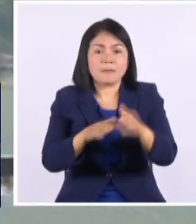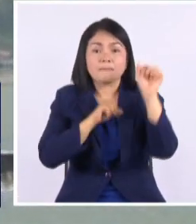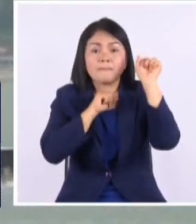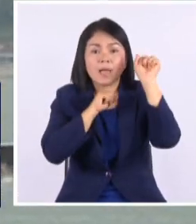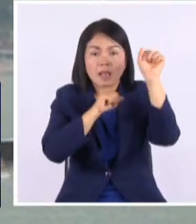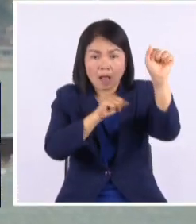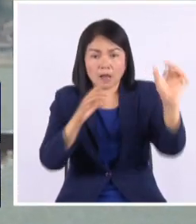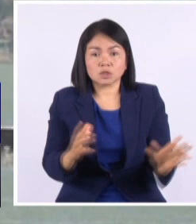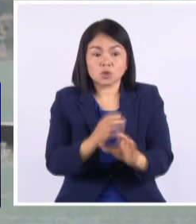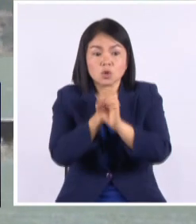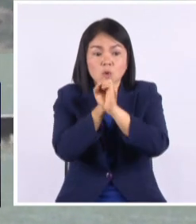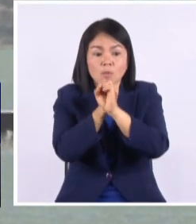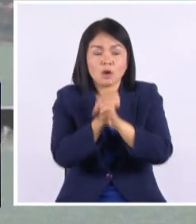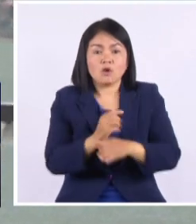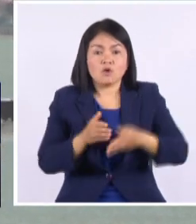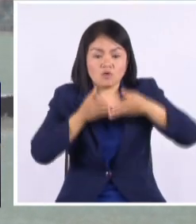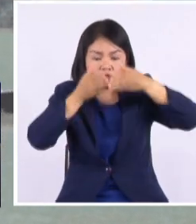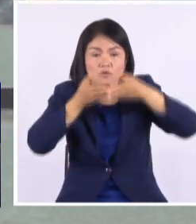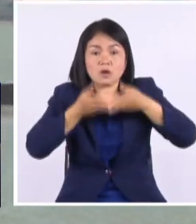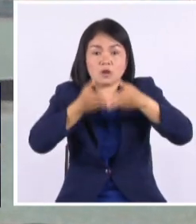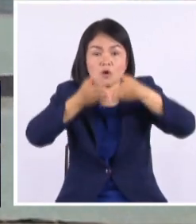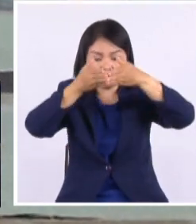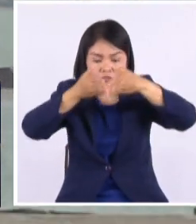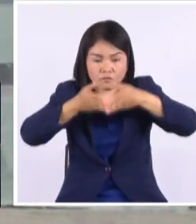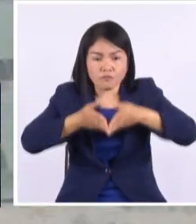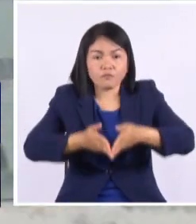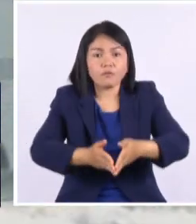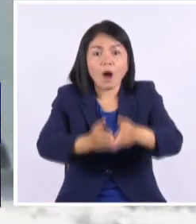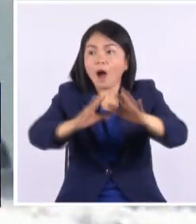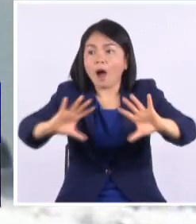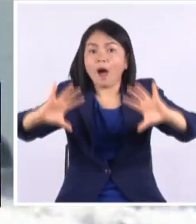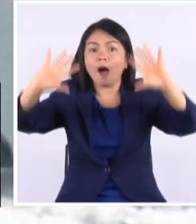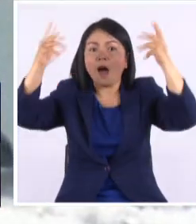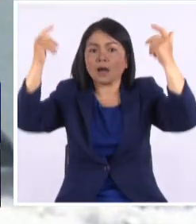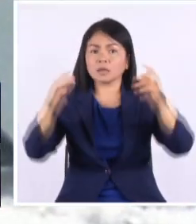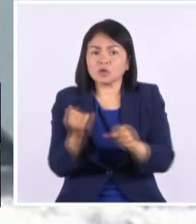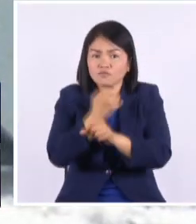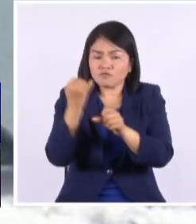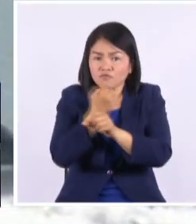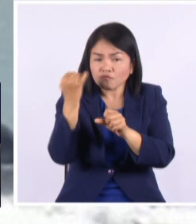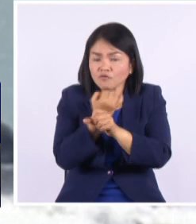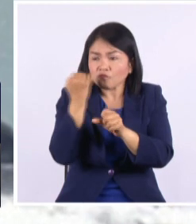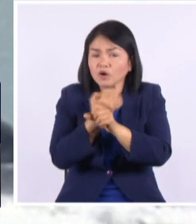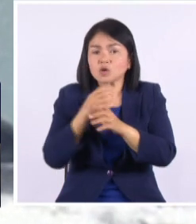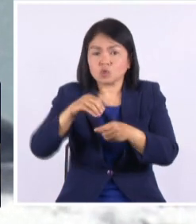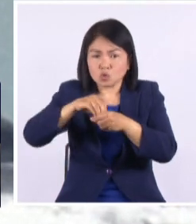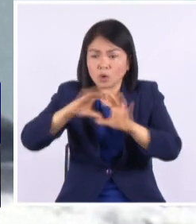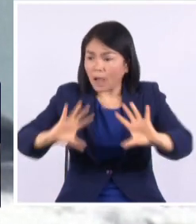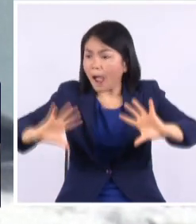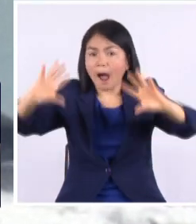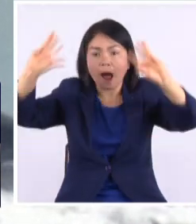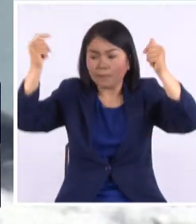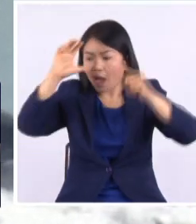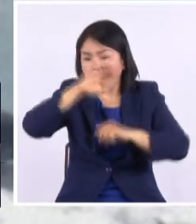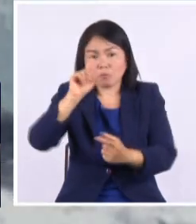เหตุเรือดำน้ำลำหนึ่งซึ่งกำลังร่วมฝึกซ้อมรบยิงจะไปโดยทางทะเลเหนือนั้นน้ำบาหลีขาดการติดต่อและสูญหายไปอย่างไร้ร่อง